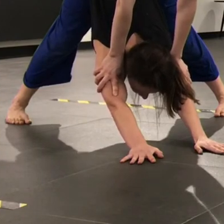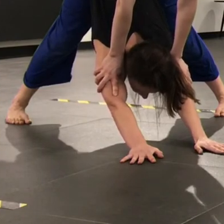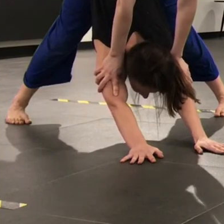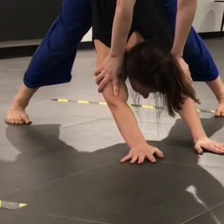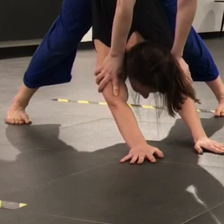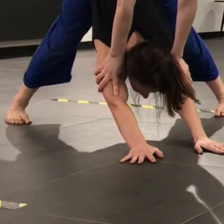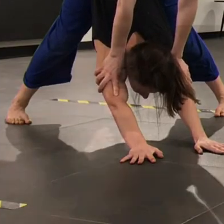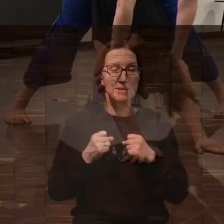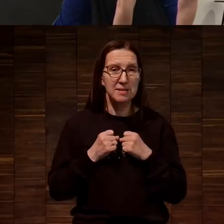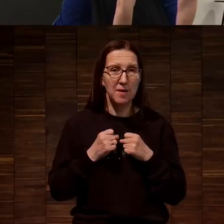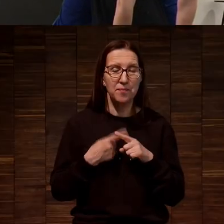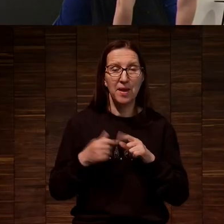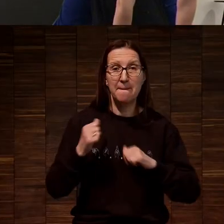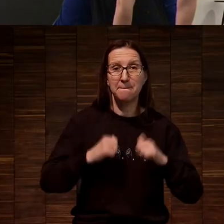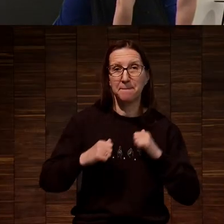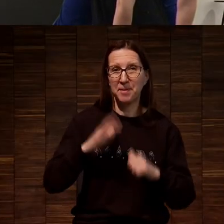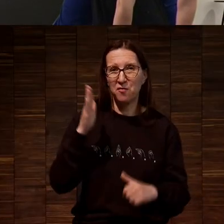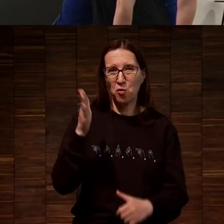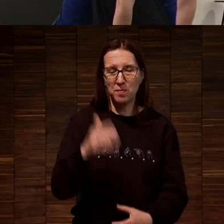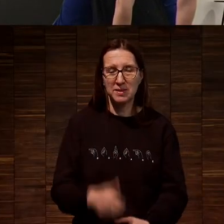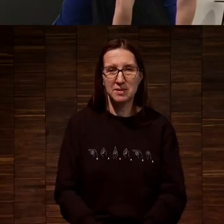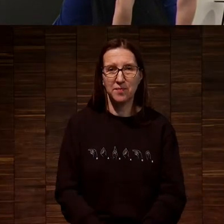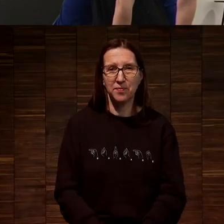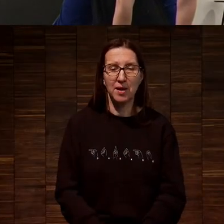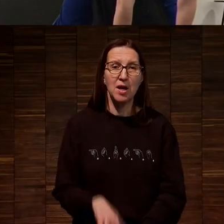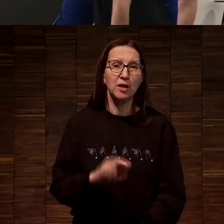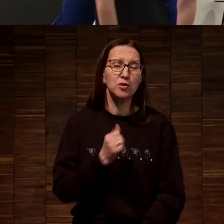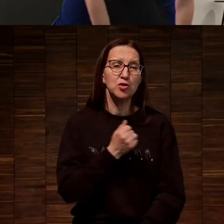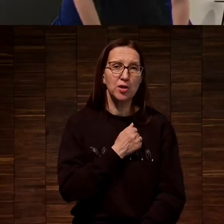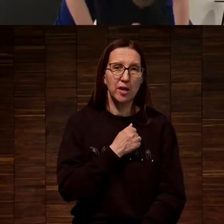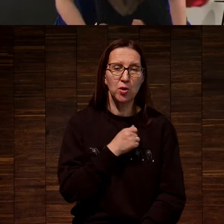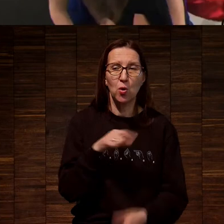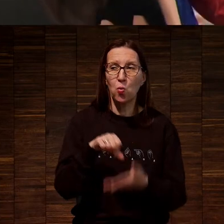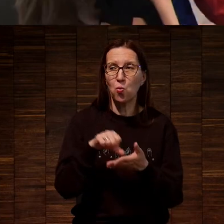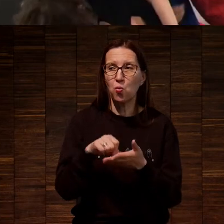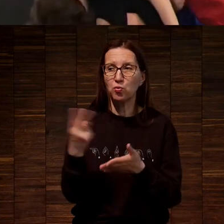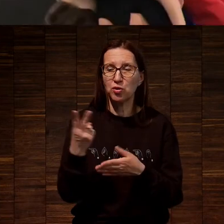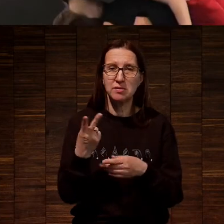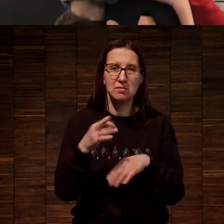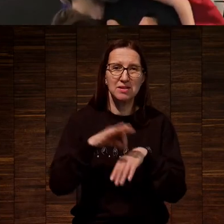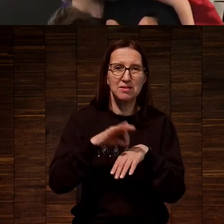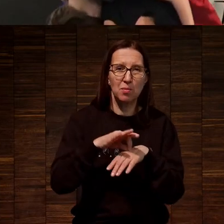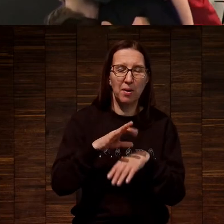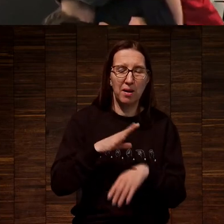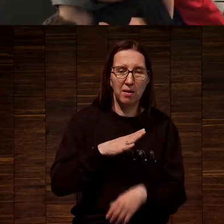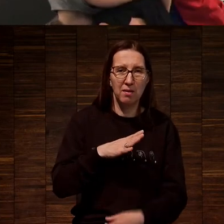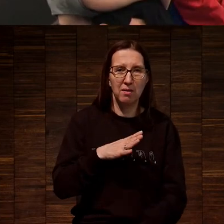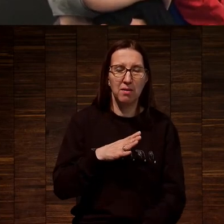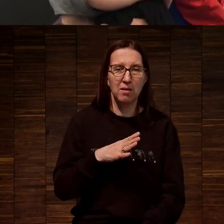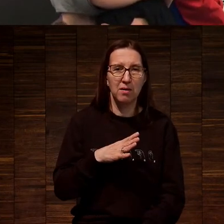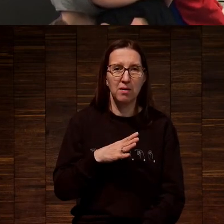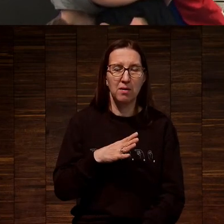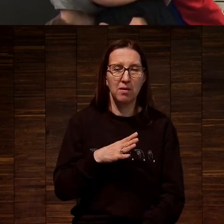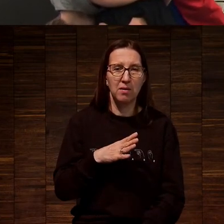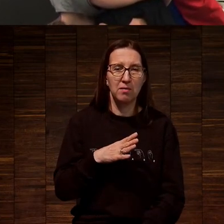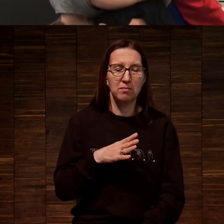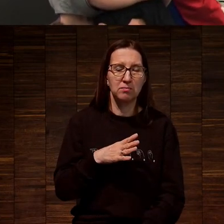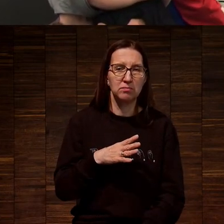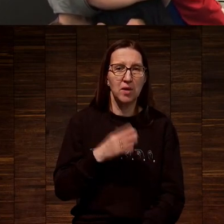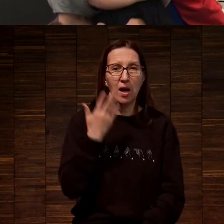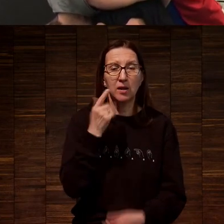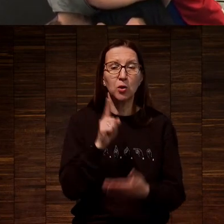Репетиция перформанса. К сожалению, участница заболела в этот уикенд,